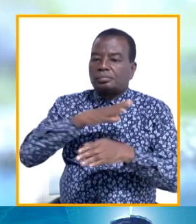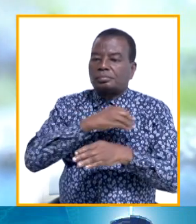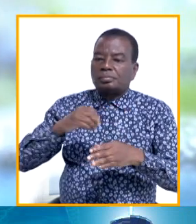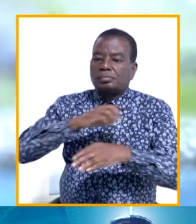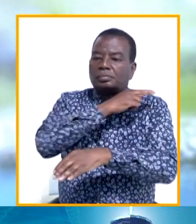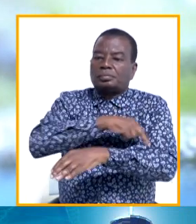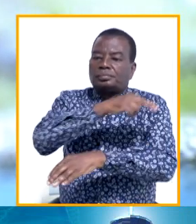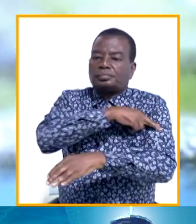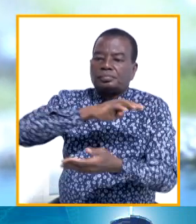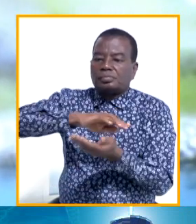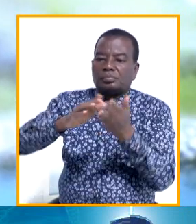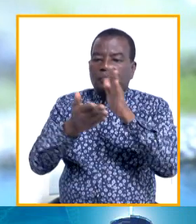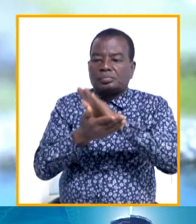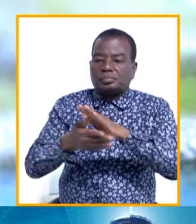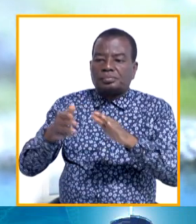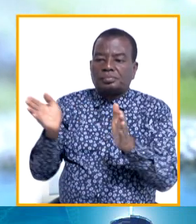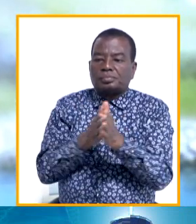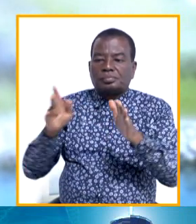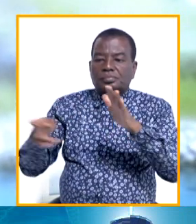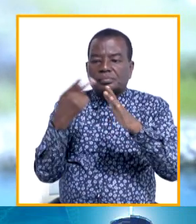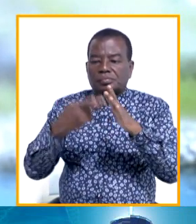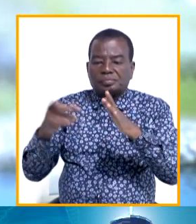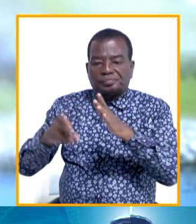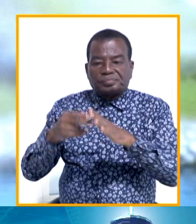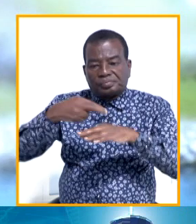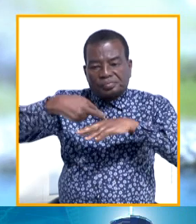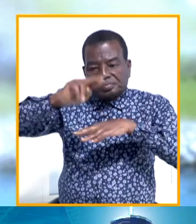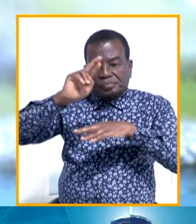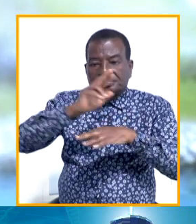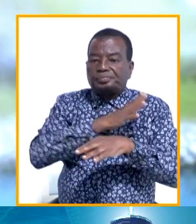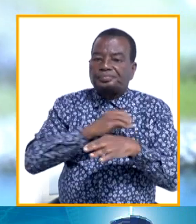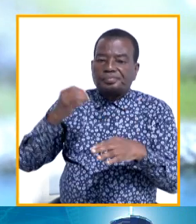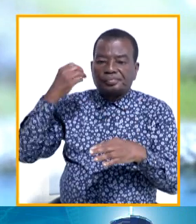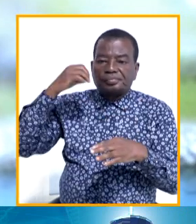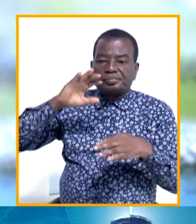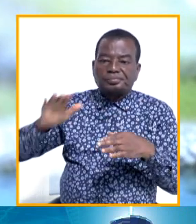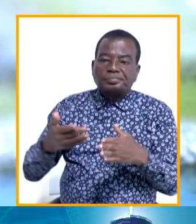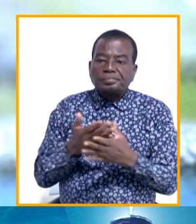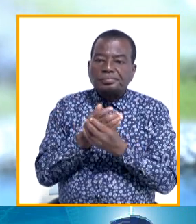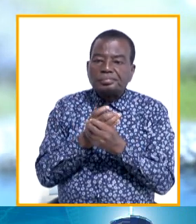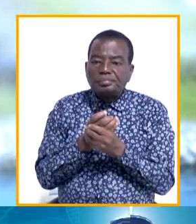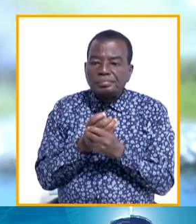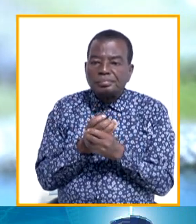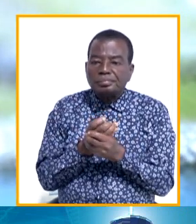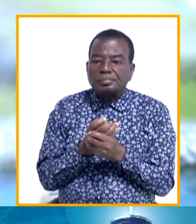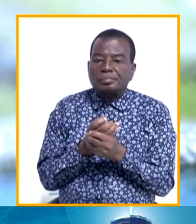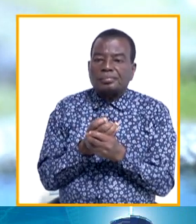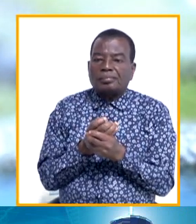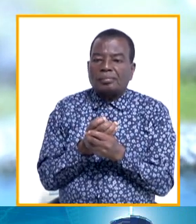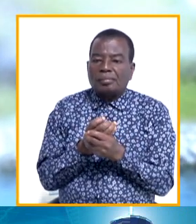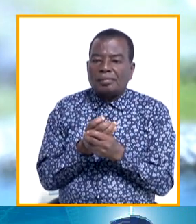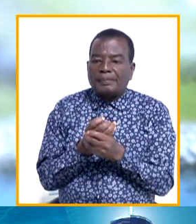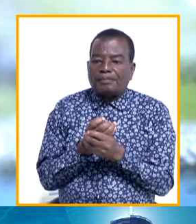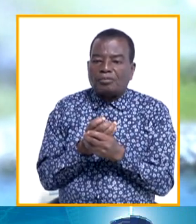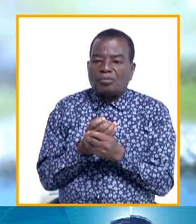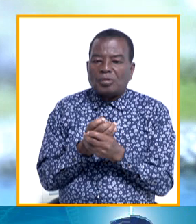son école primaire publique réhabilitée la mutuel du village a fait également sa part en construisant des salles pour le préscolaire et